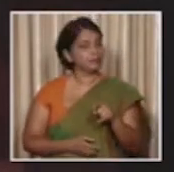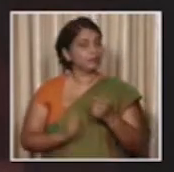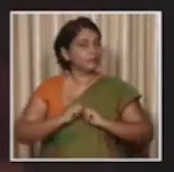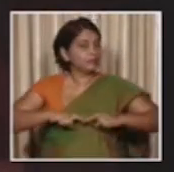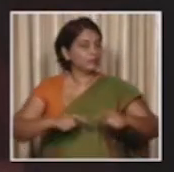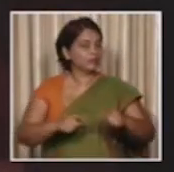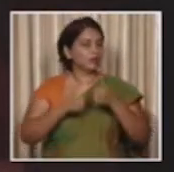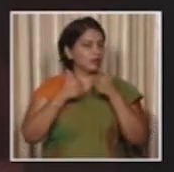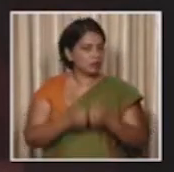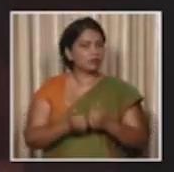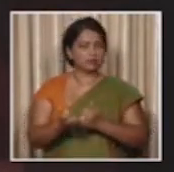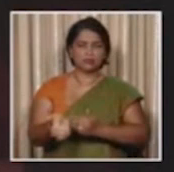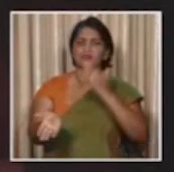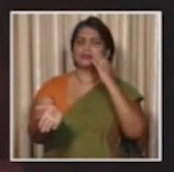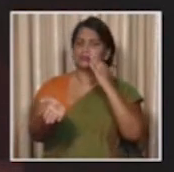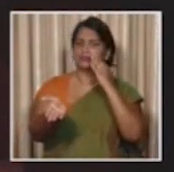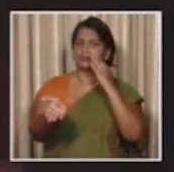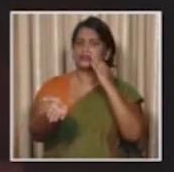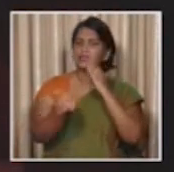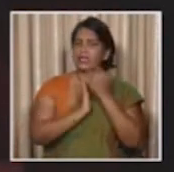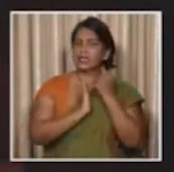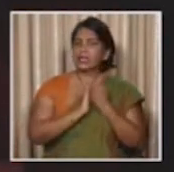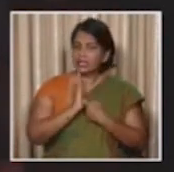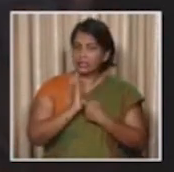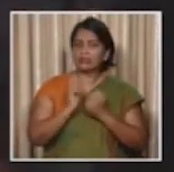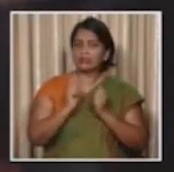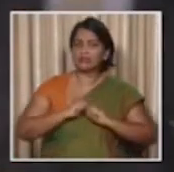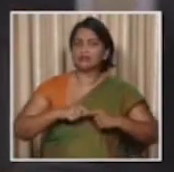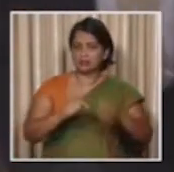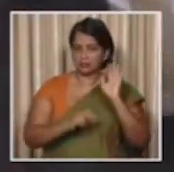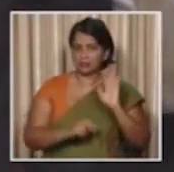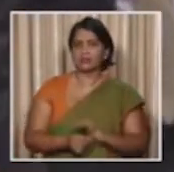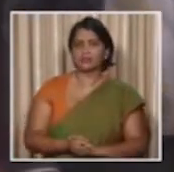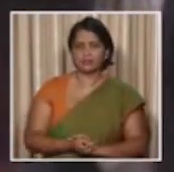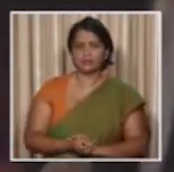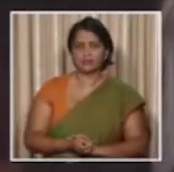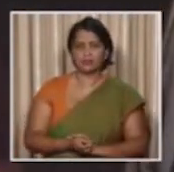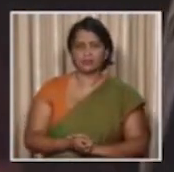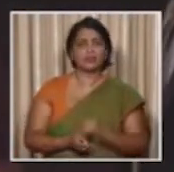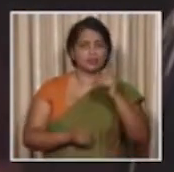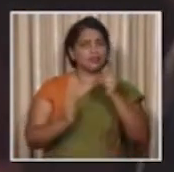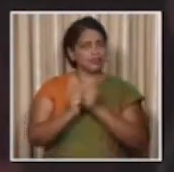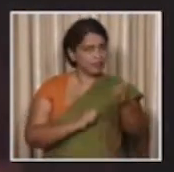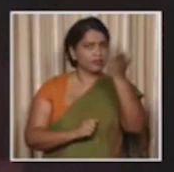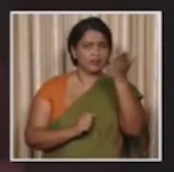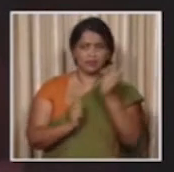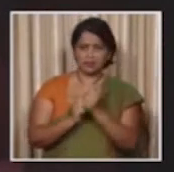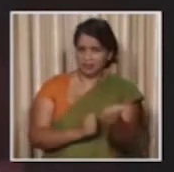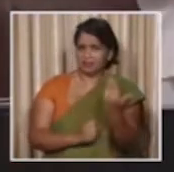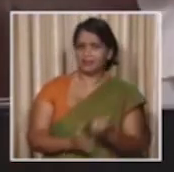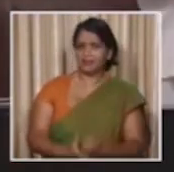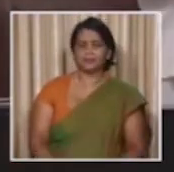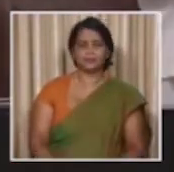යුතු සාධාරණ යුක්ති සහගත නීත්‍යානුකූල පියවර ටික ගන්න. හොඳයි බොහොමසතේ. ඔබතුමා ඒකට පියවර ගන්න.